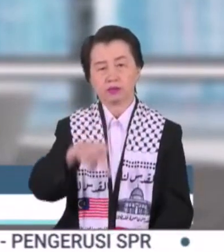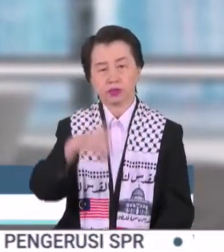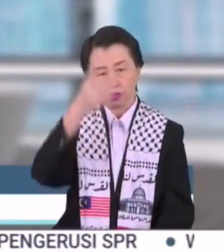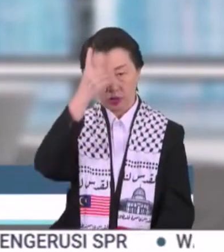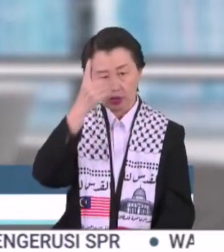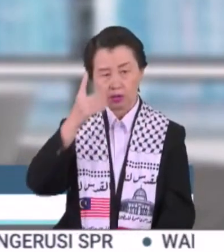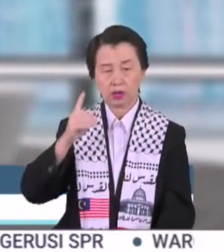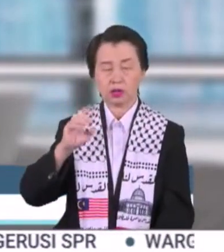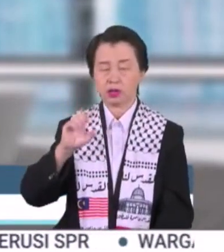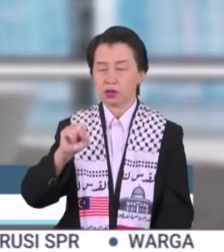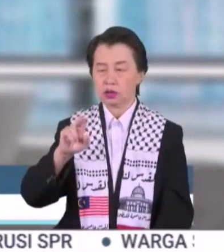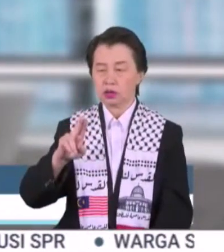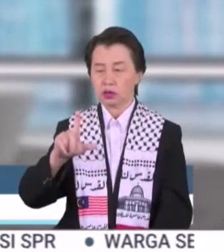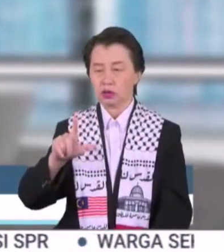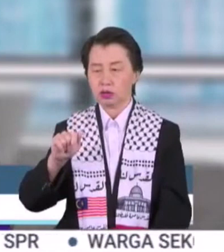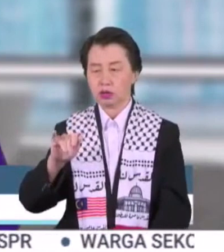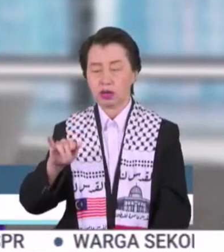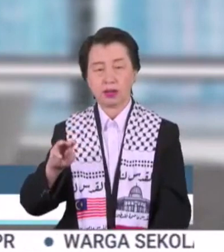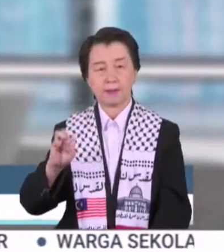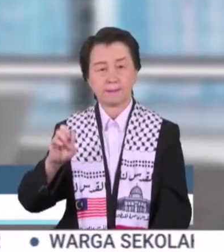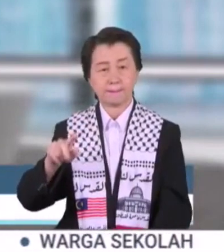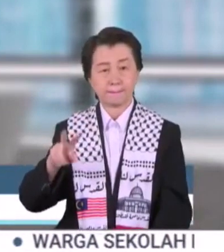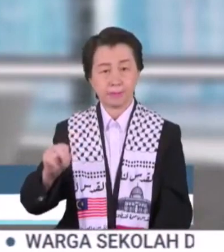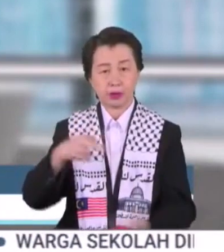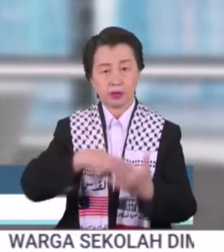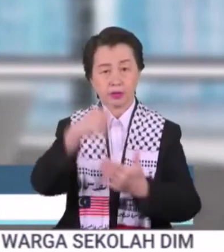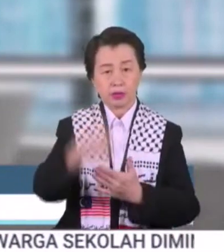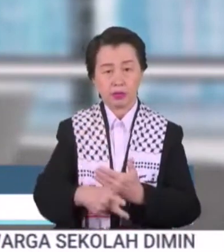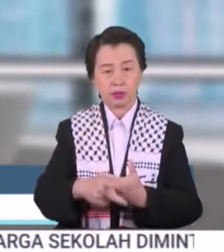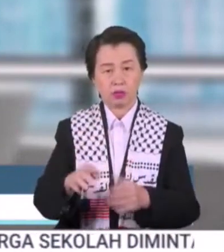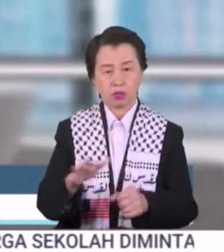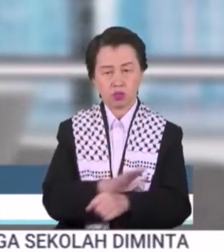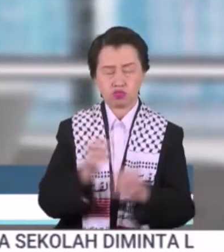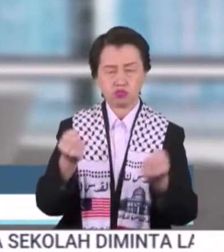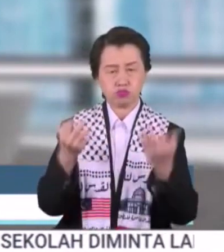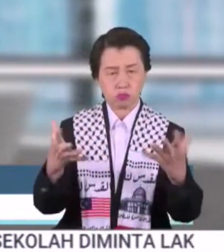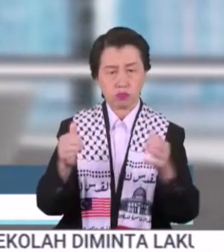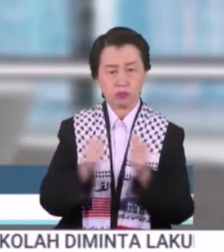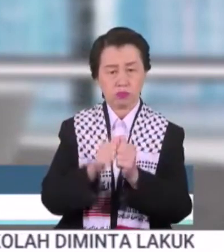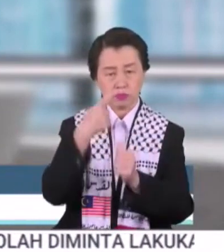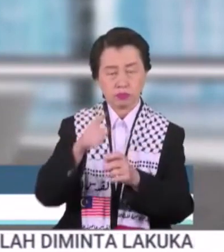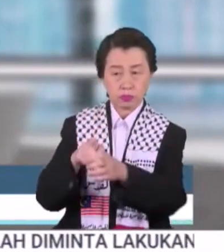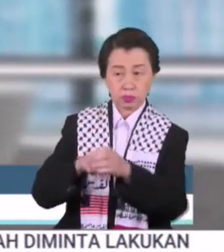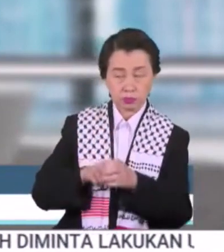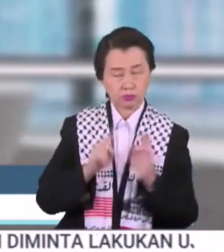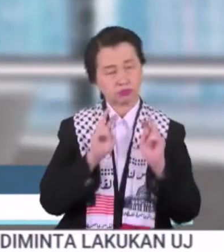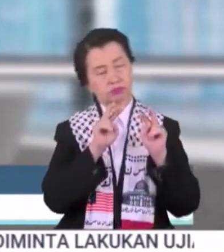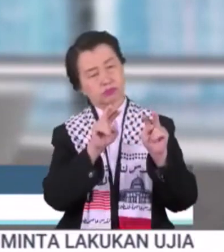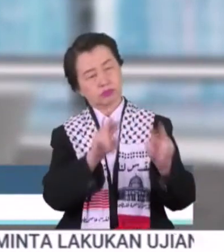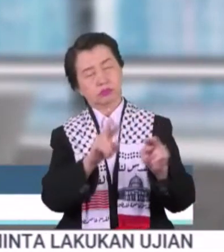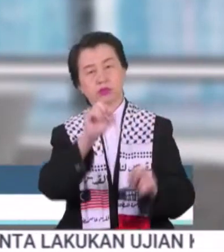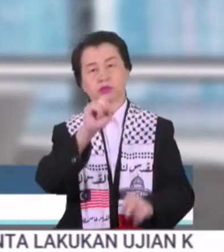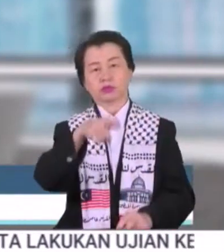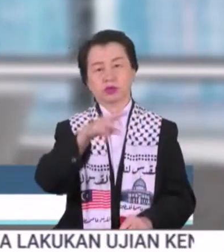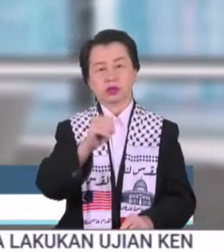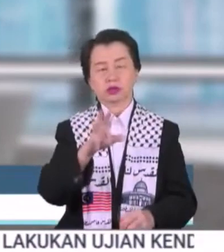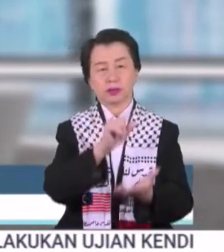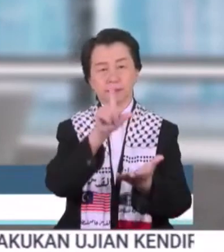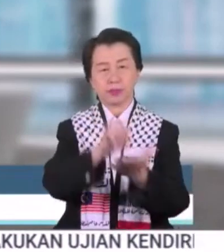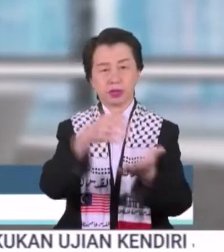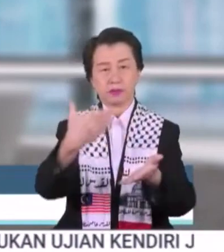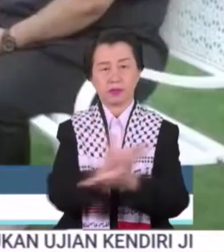Datuk Suami Sulaiman berkata pengisian kompak dan padat disediakan bagi menarik penonton televisyen dan media